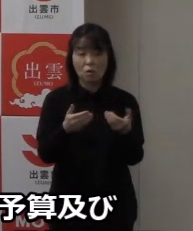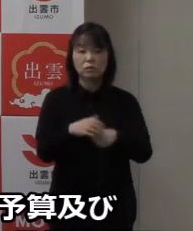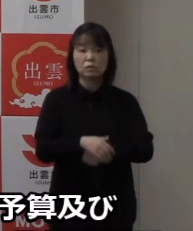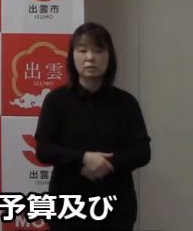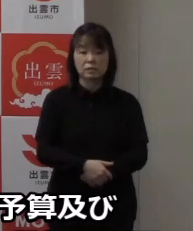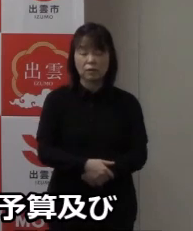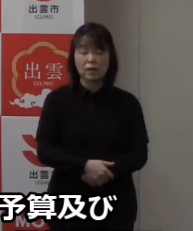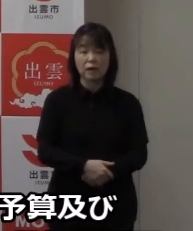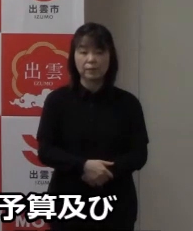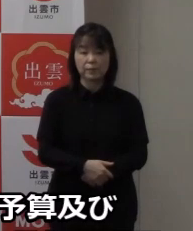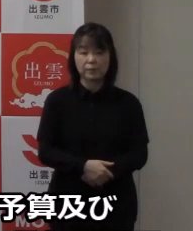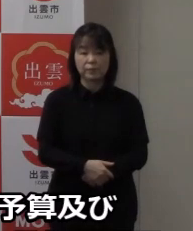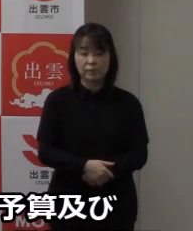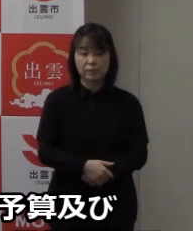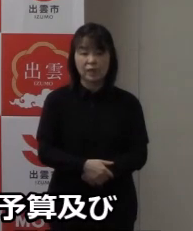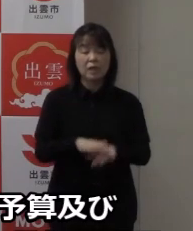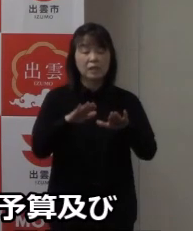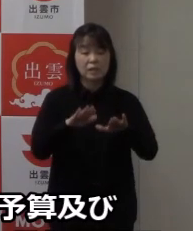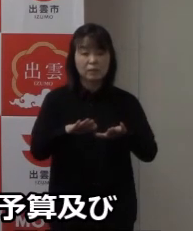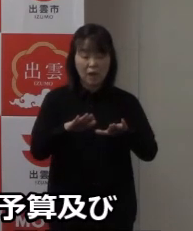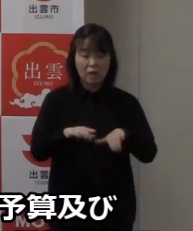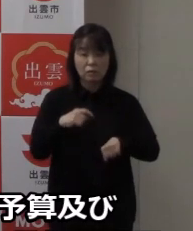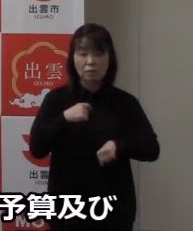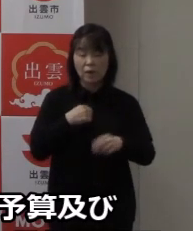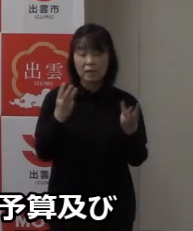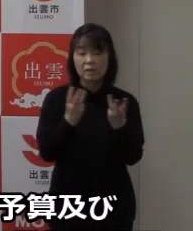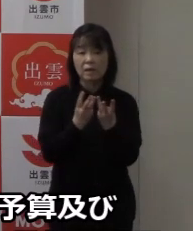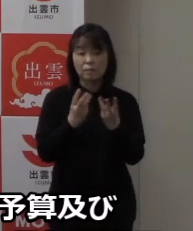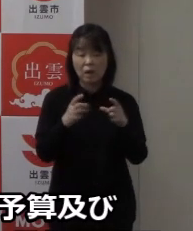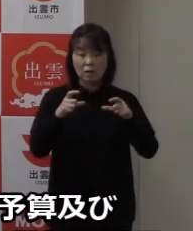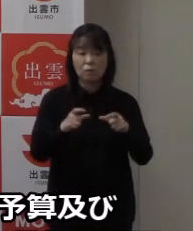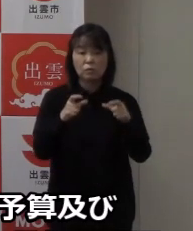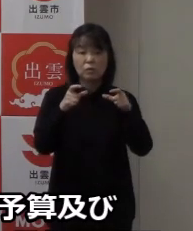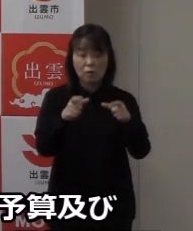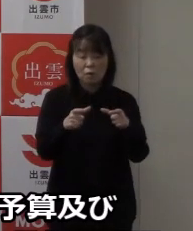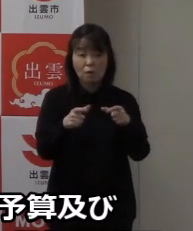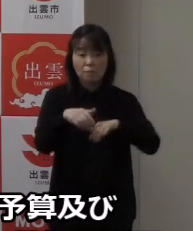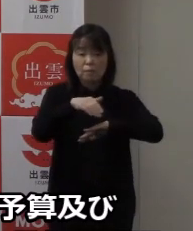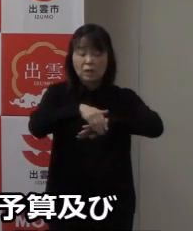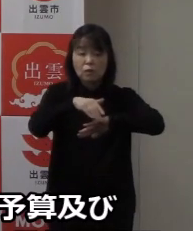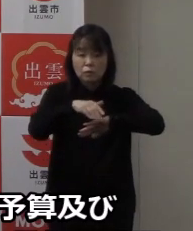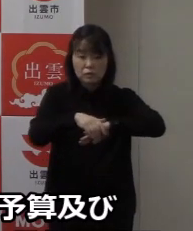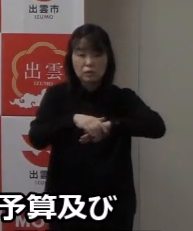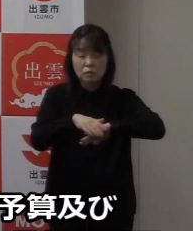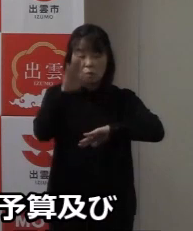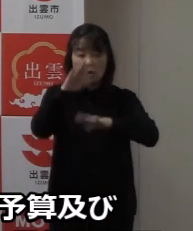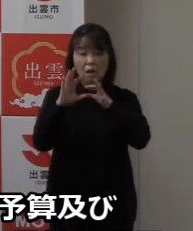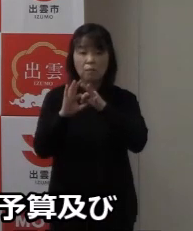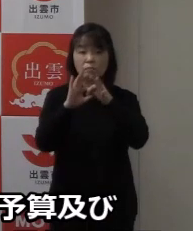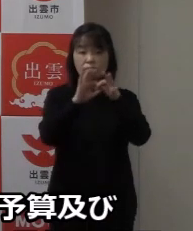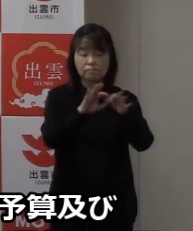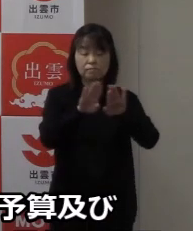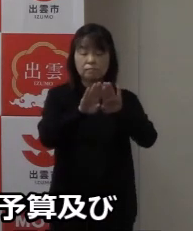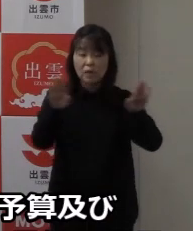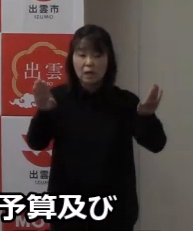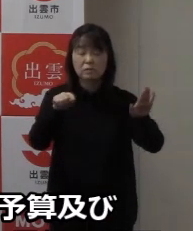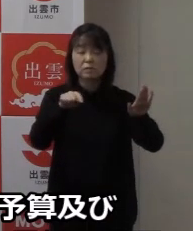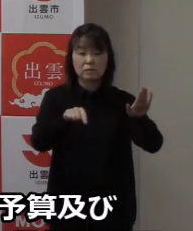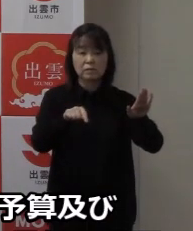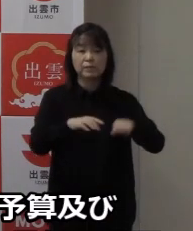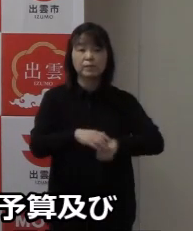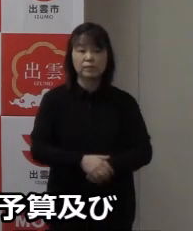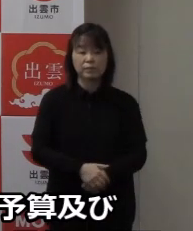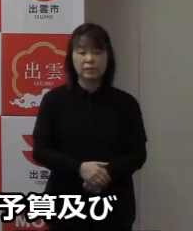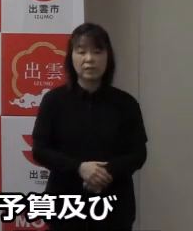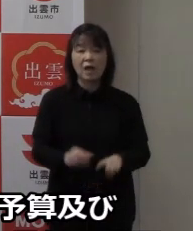ーの今の交付の窓口の継続であったりとかですねしてまいりたいと思います。また ICT